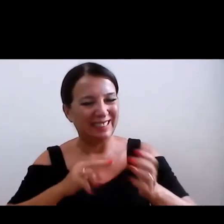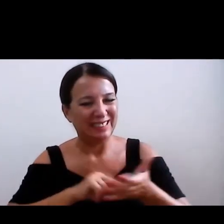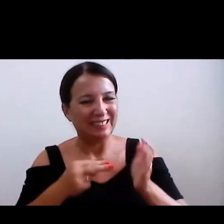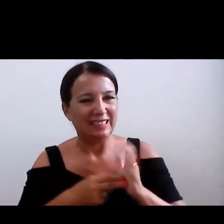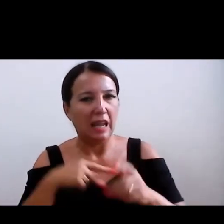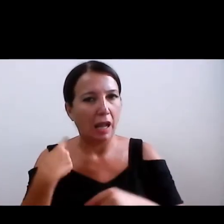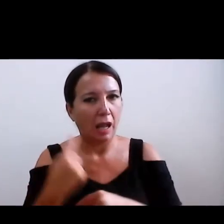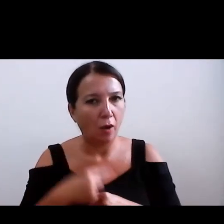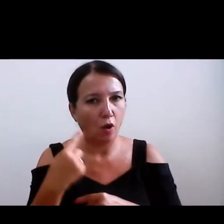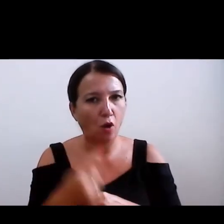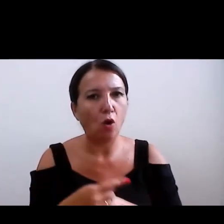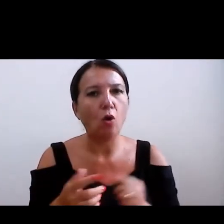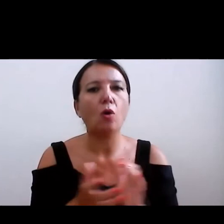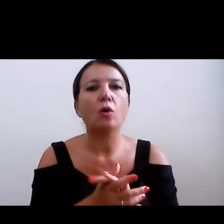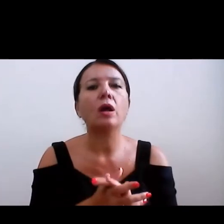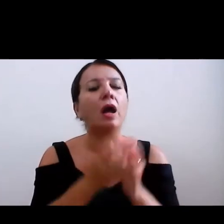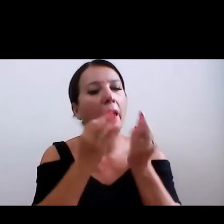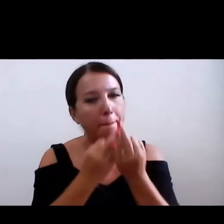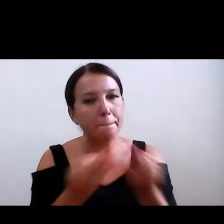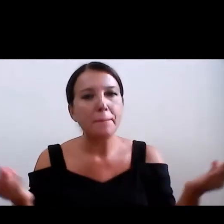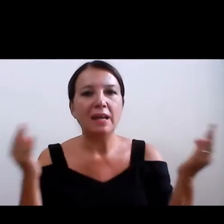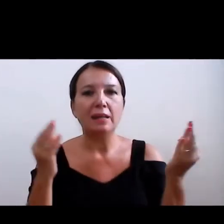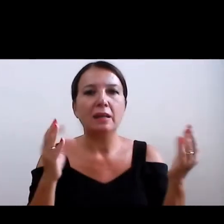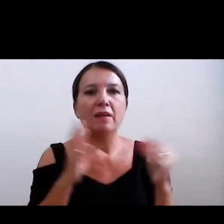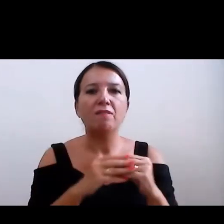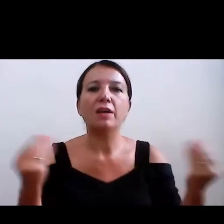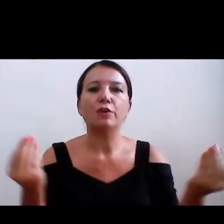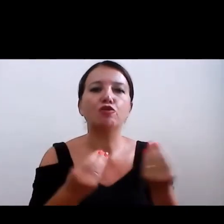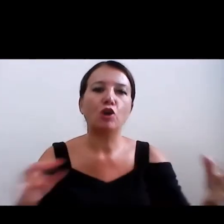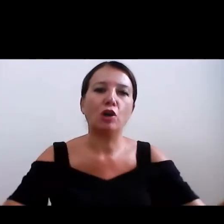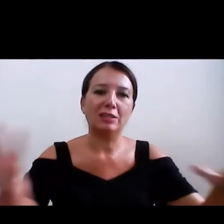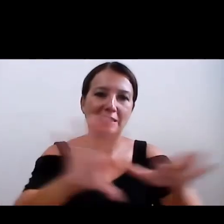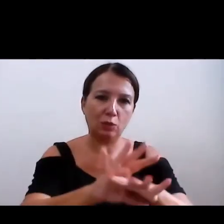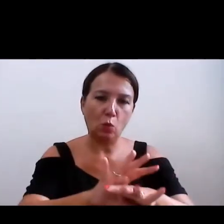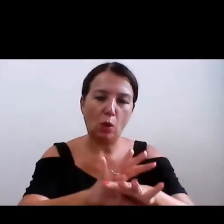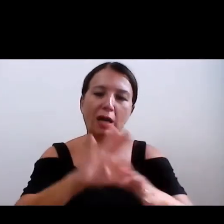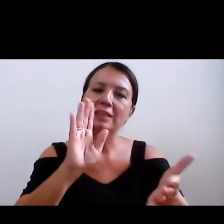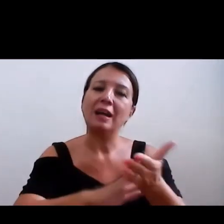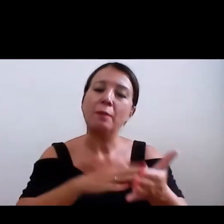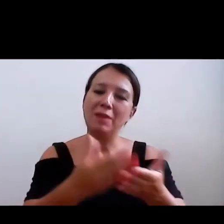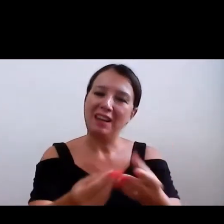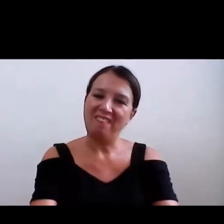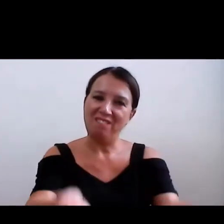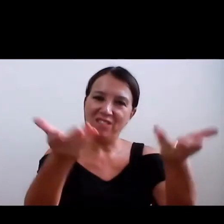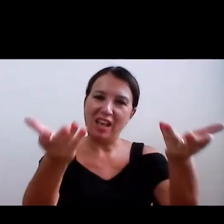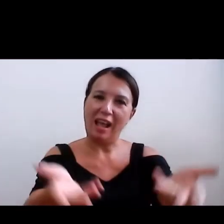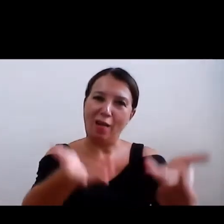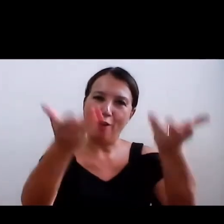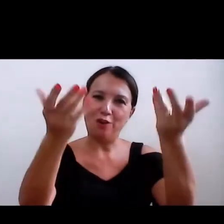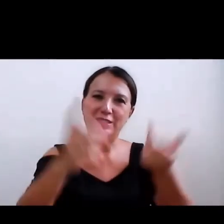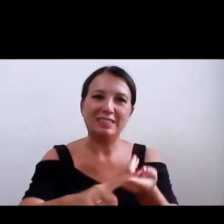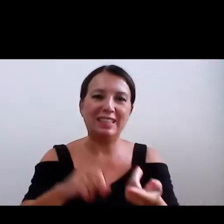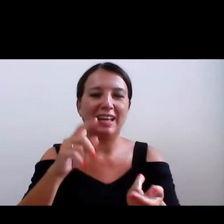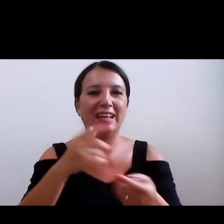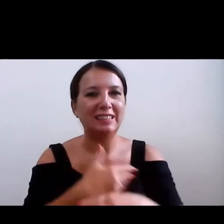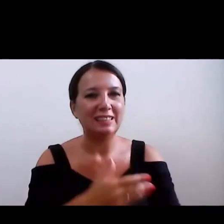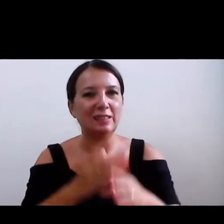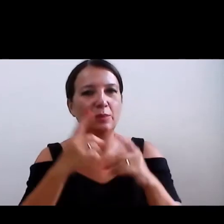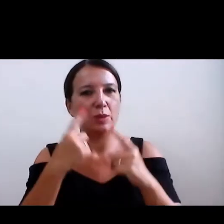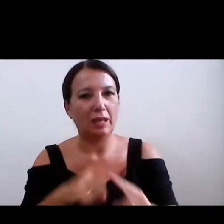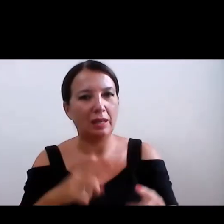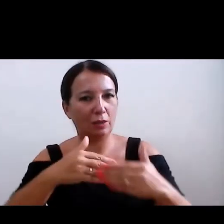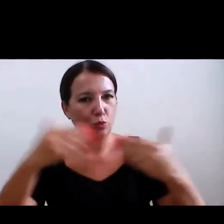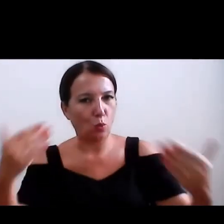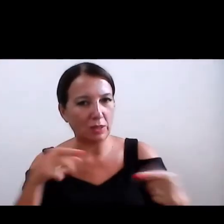purtroppo, ebbene, sarebbe bene fare gioco di squadra, ecco, e valorizzare il ruolo del distributore anche su questo